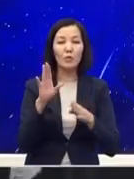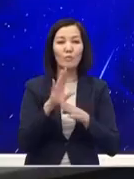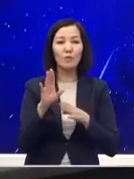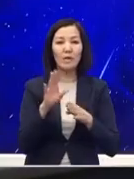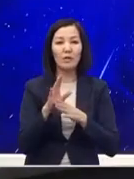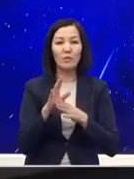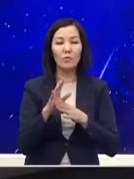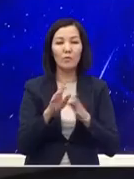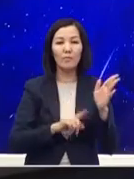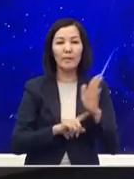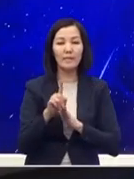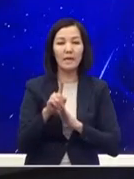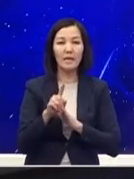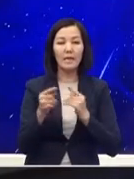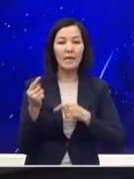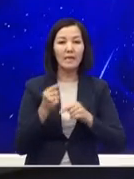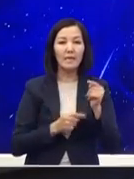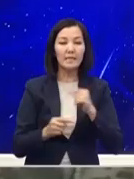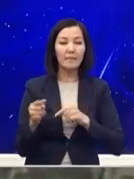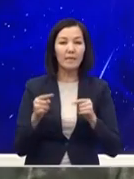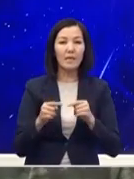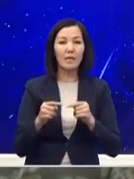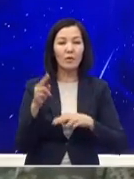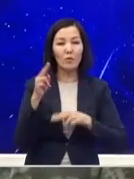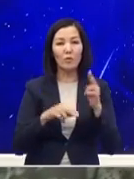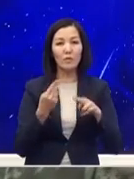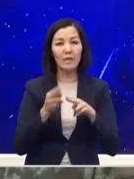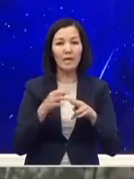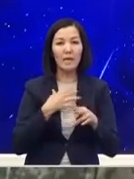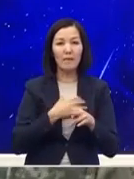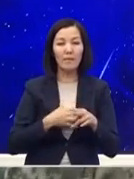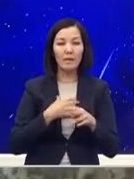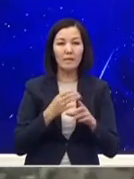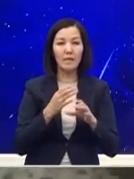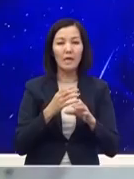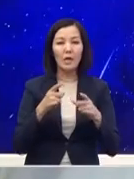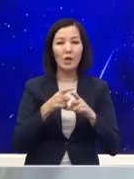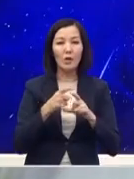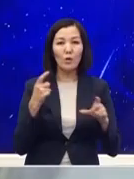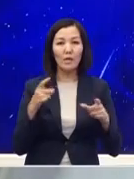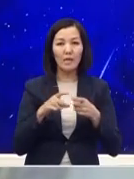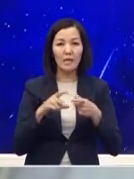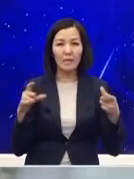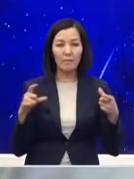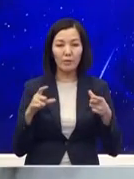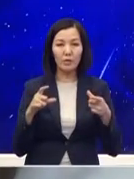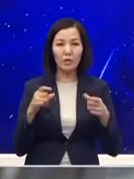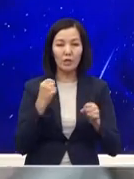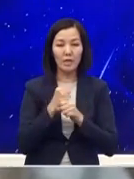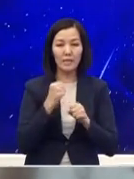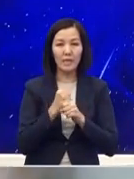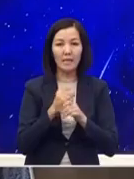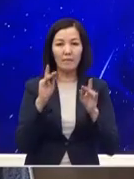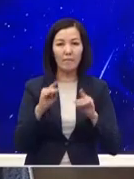алған жергілікті кәсіпкерлер жұмысын көрді. Бірі құрылыстағы ең маңызды кірпіш түрін құятын азамат, екіншісі аудан тұрғындарын